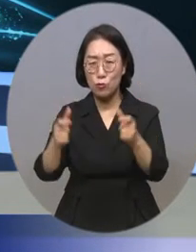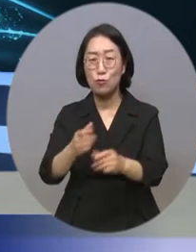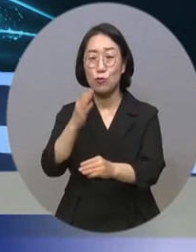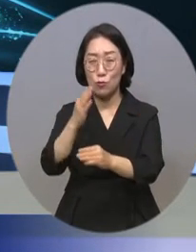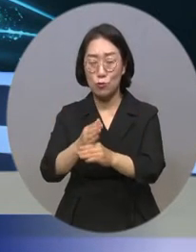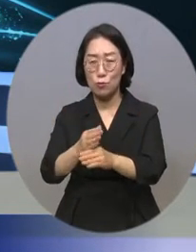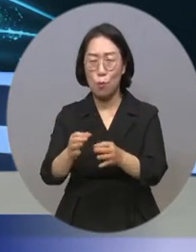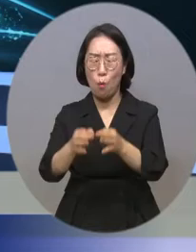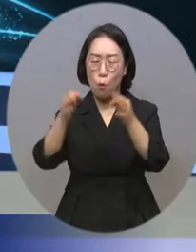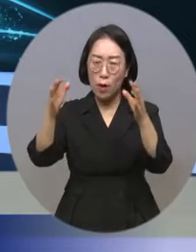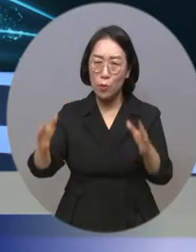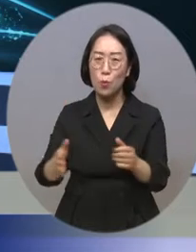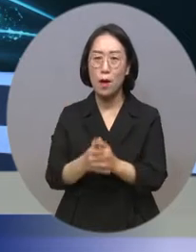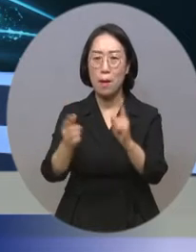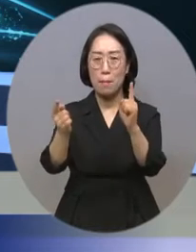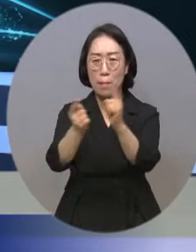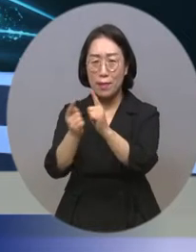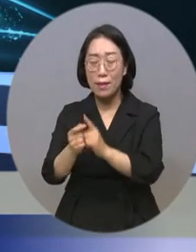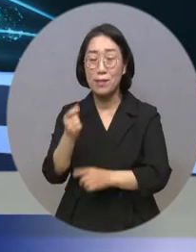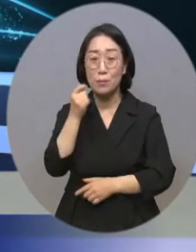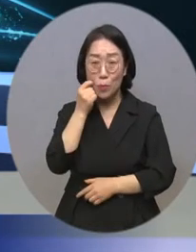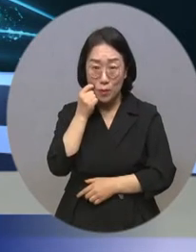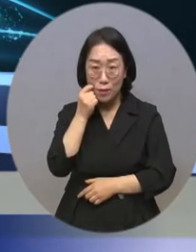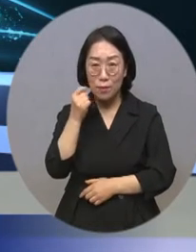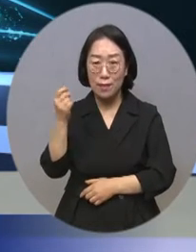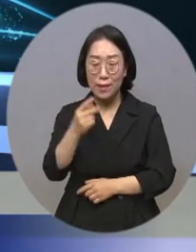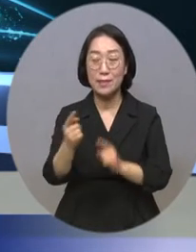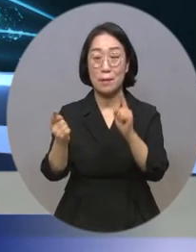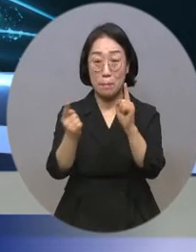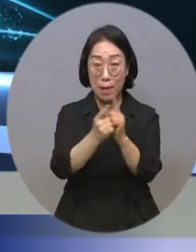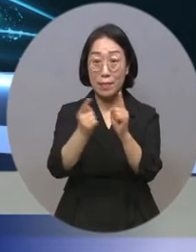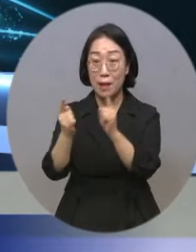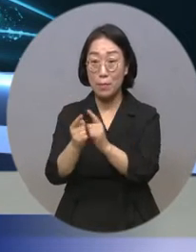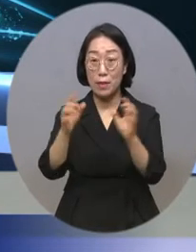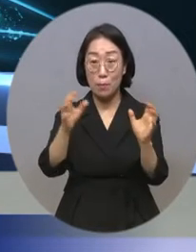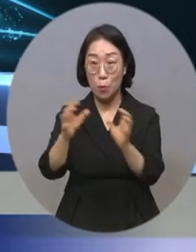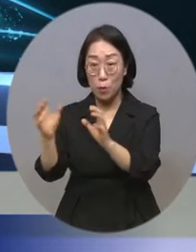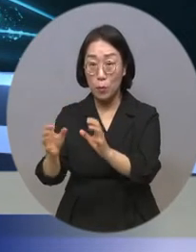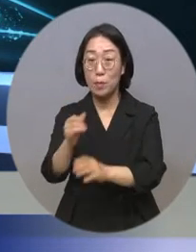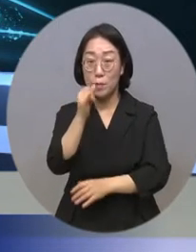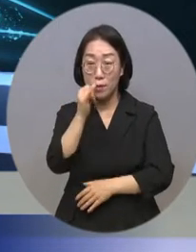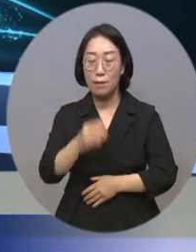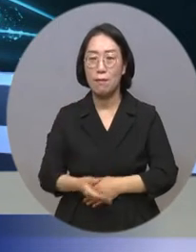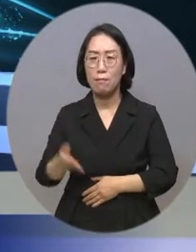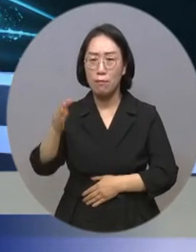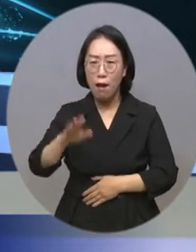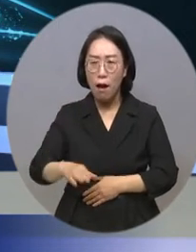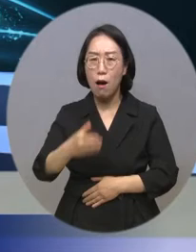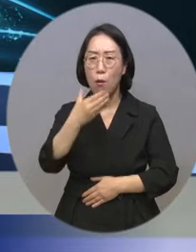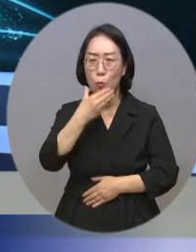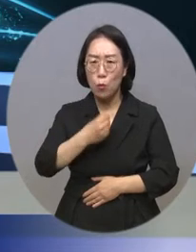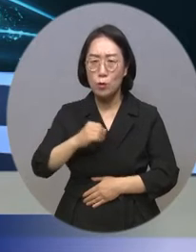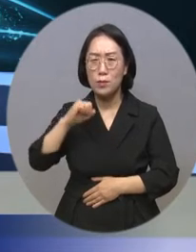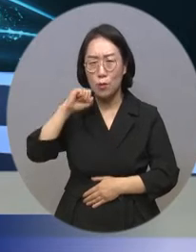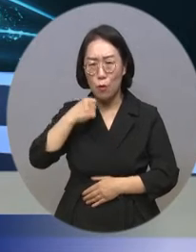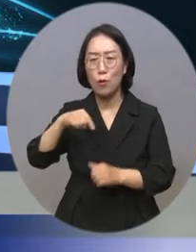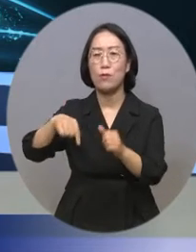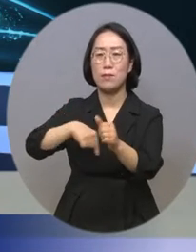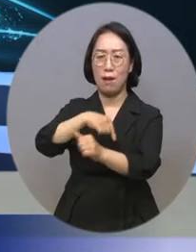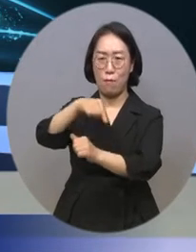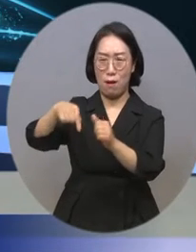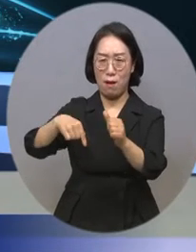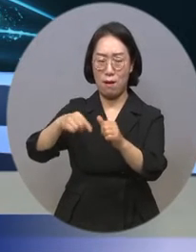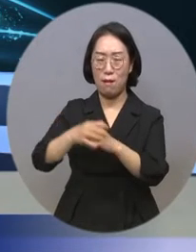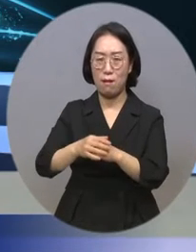코로나19로 떨어져 지낸 가족, 친지들과 함께하는 분들 많으실 텐데요. 한편 복지 사각지대에 있는 이웃과